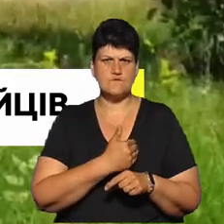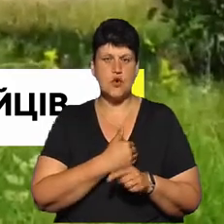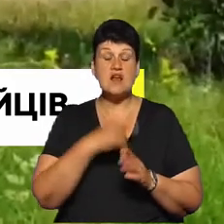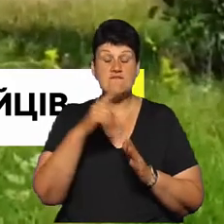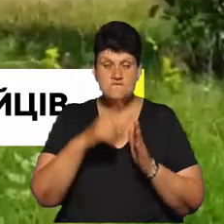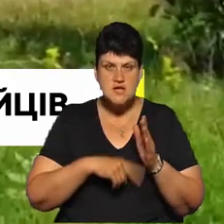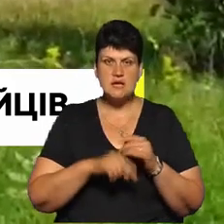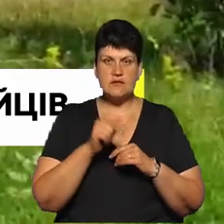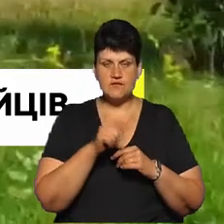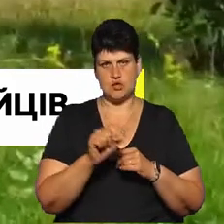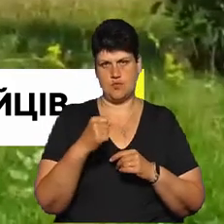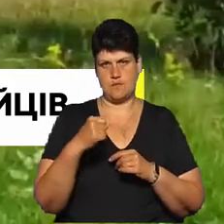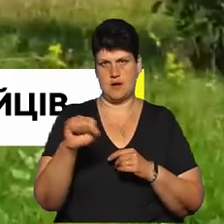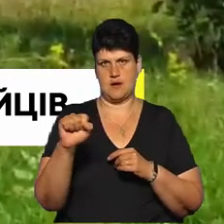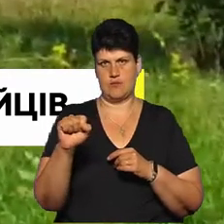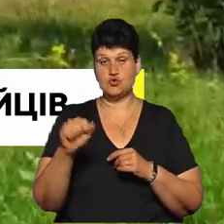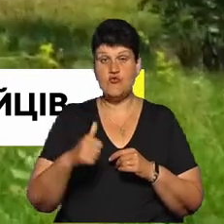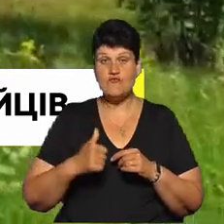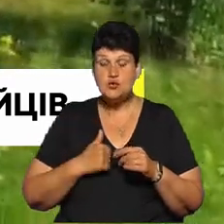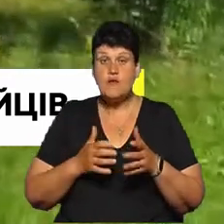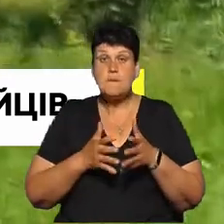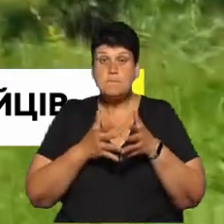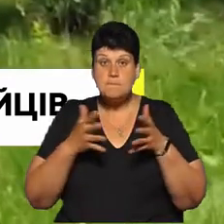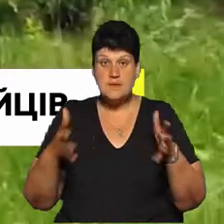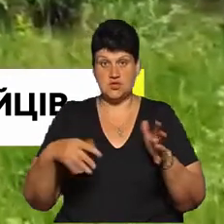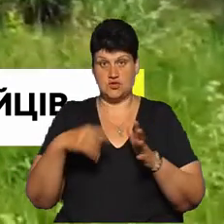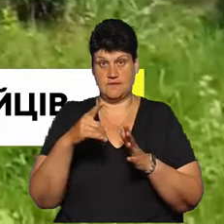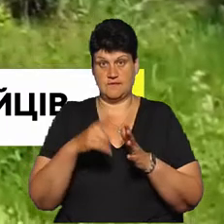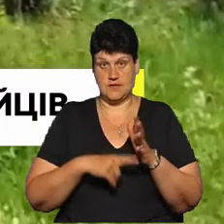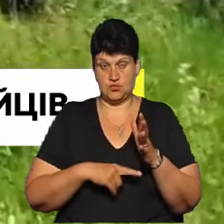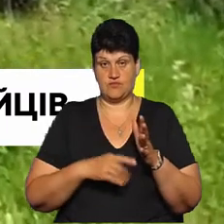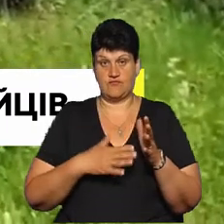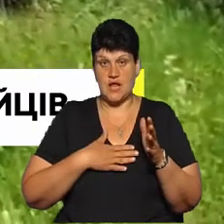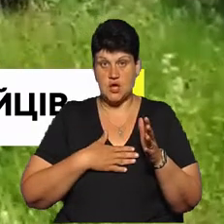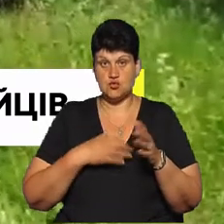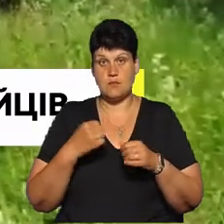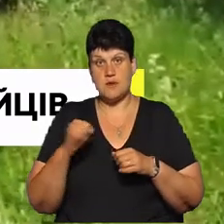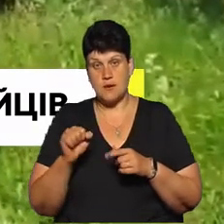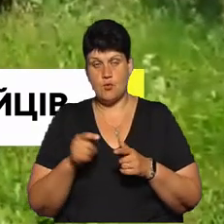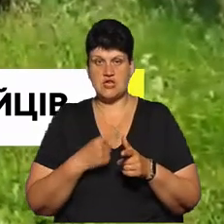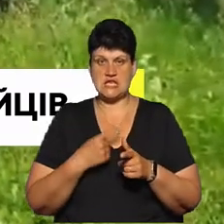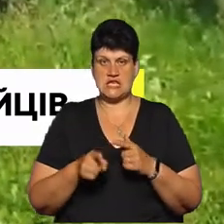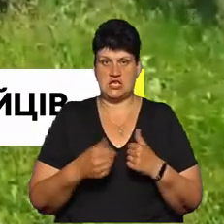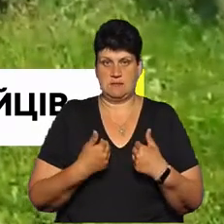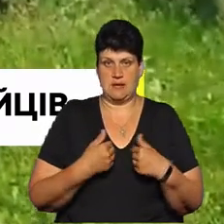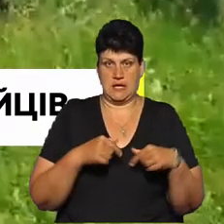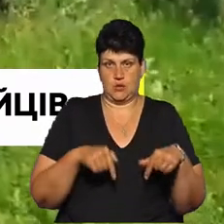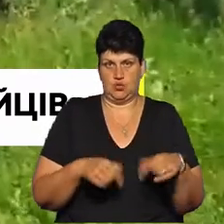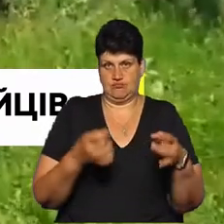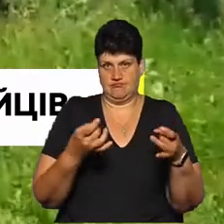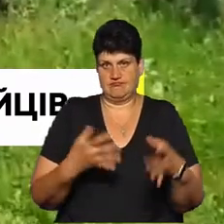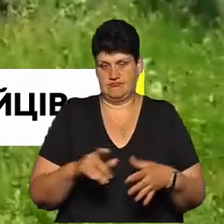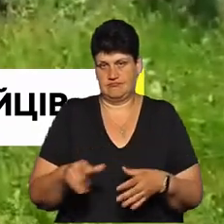вони переможуть. От, власне, військові більше вірять в нашу перемогу, ніж ми тут цивільні на